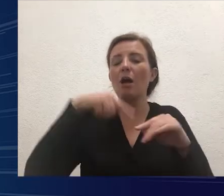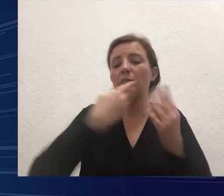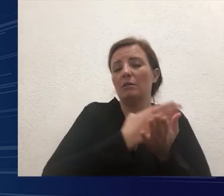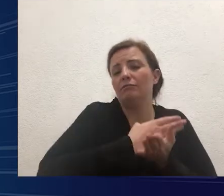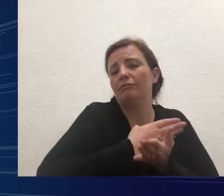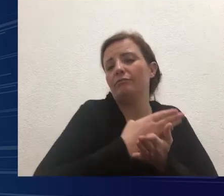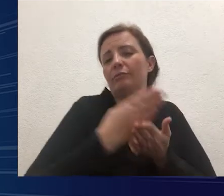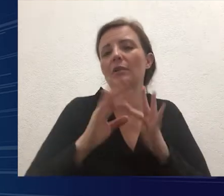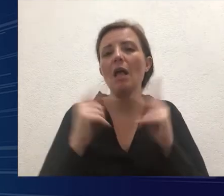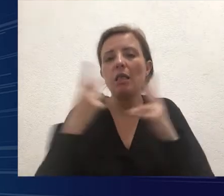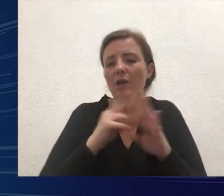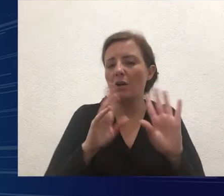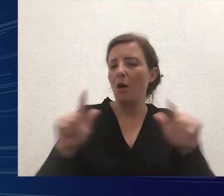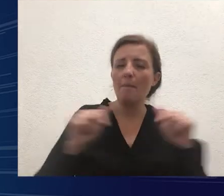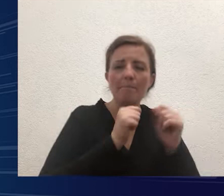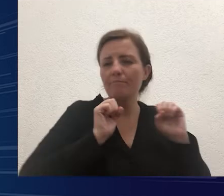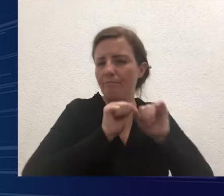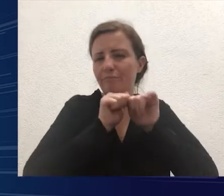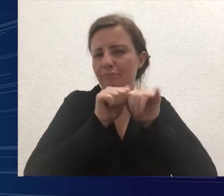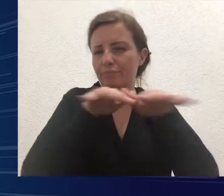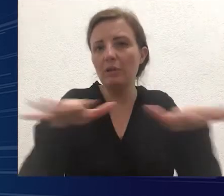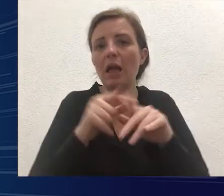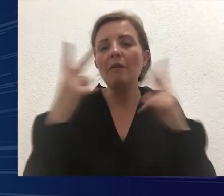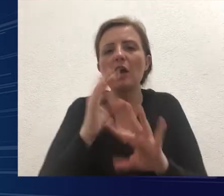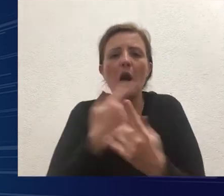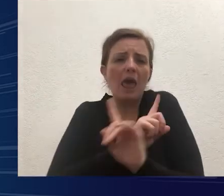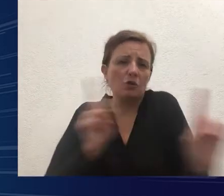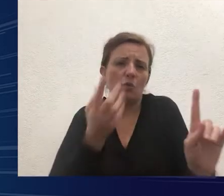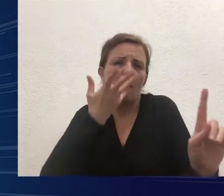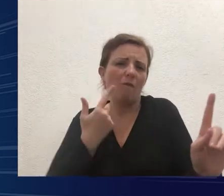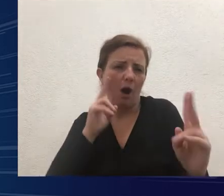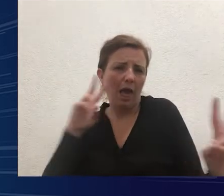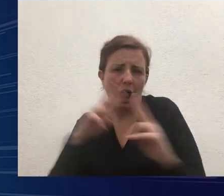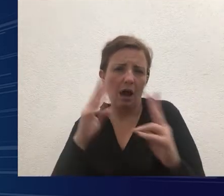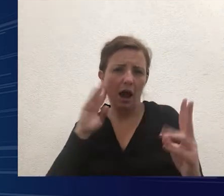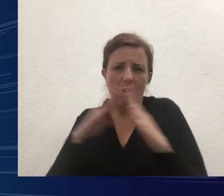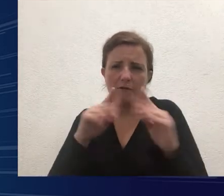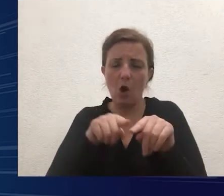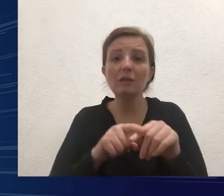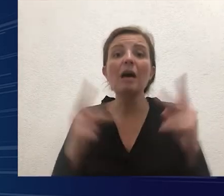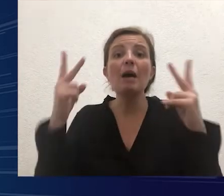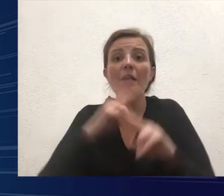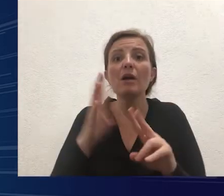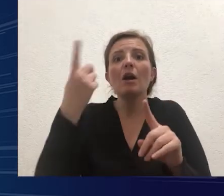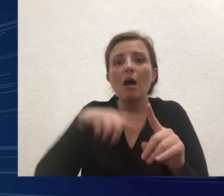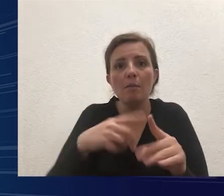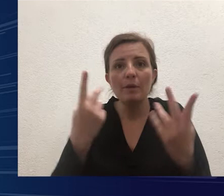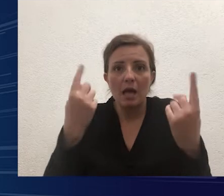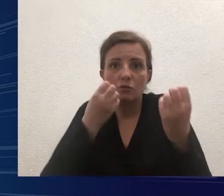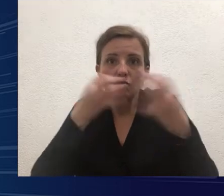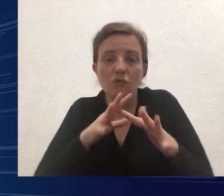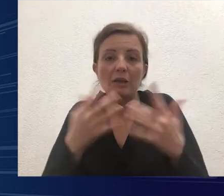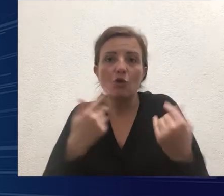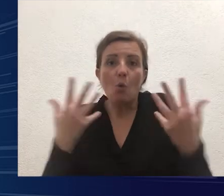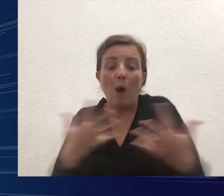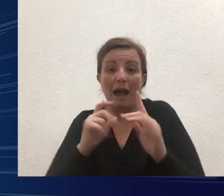flagello reperto col quale non si sarebbe mai voluti misurare e pur esso accadimento deve